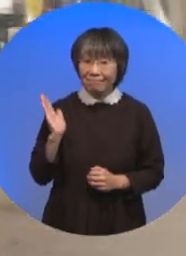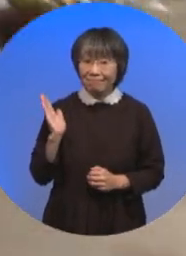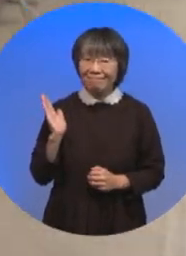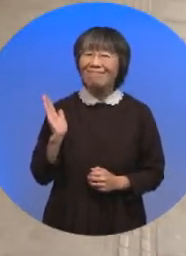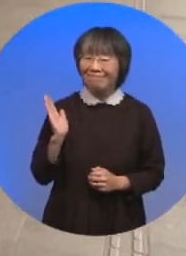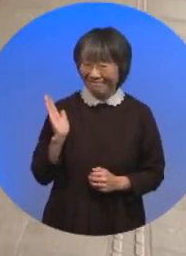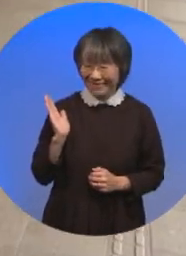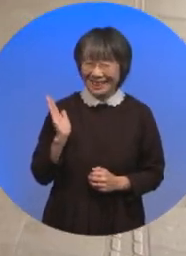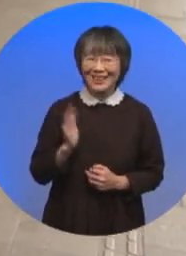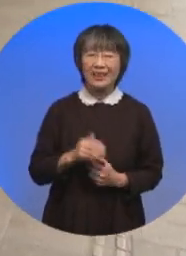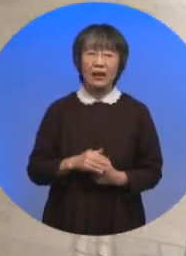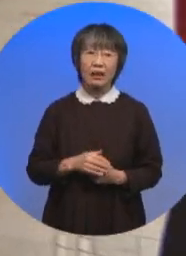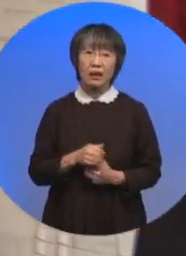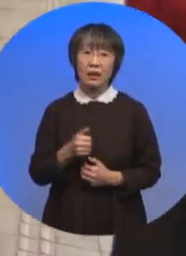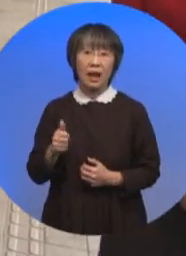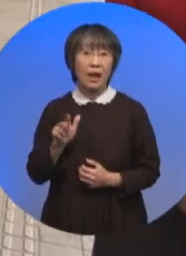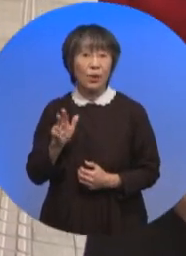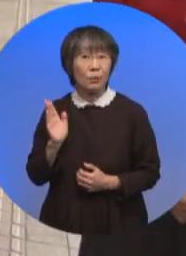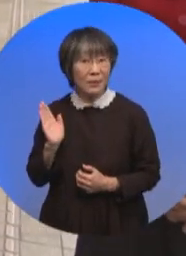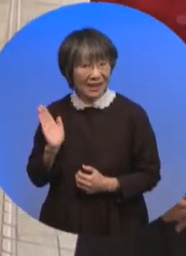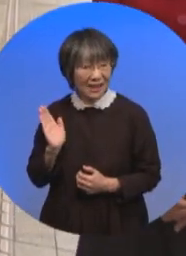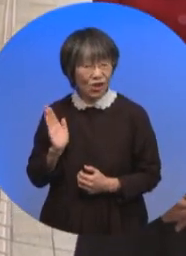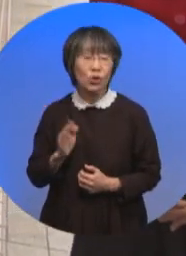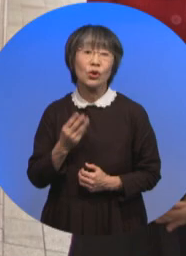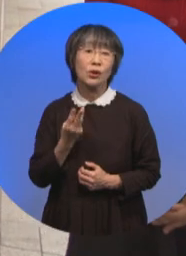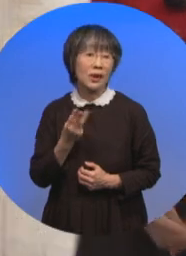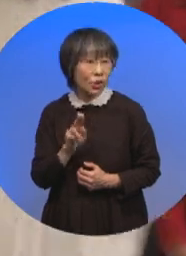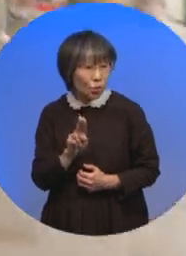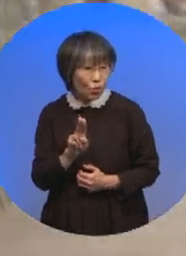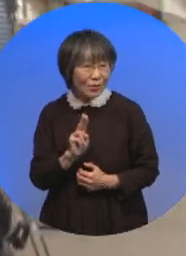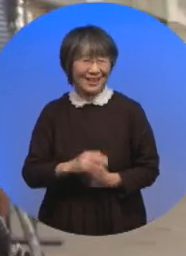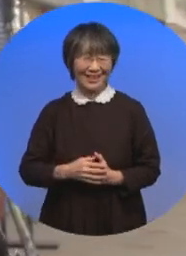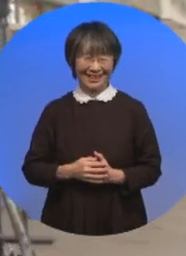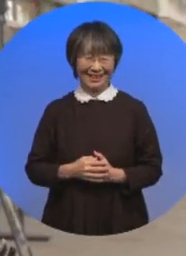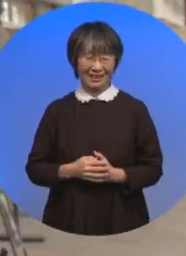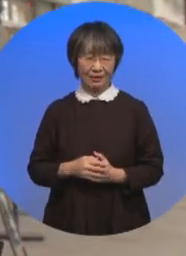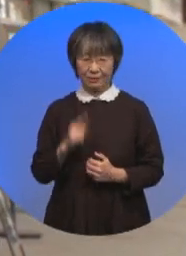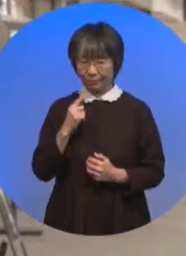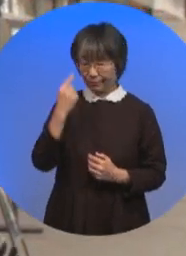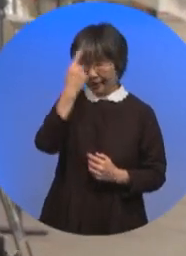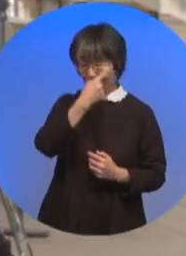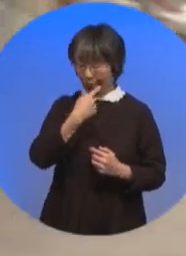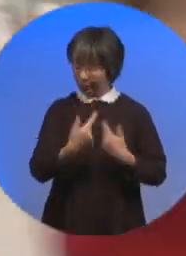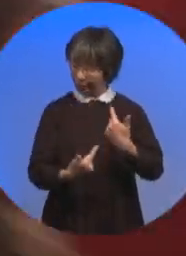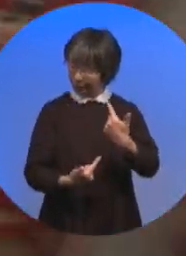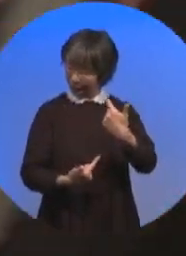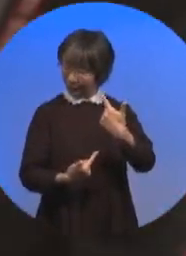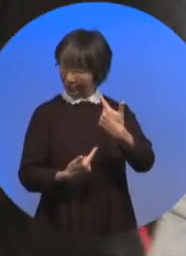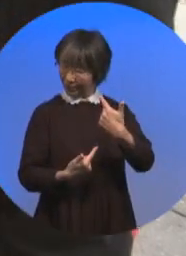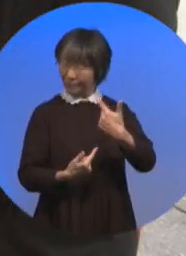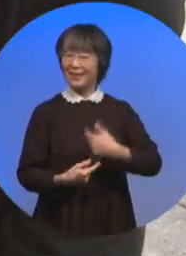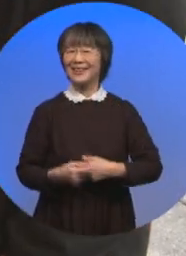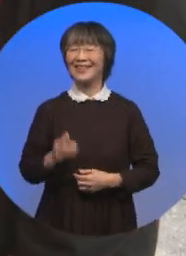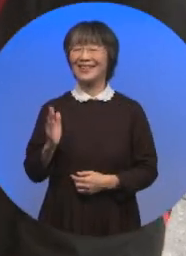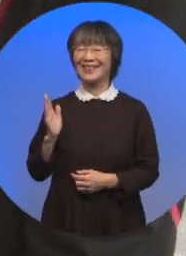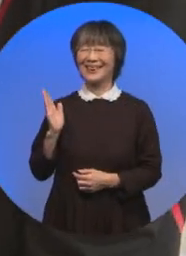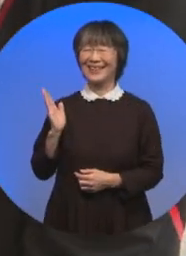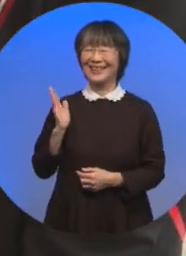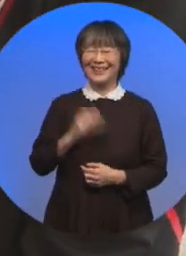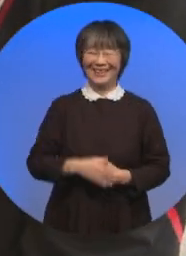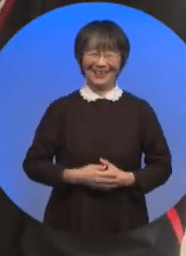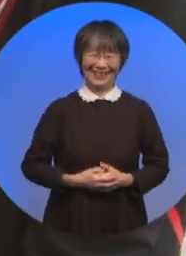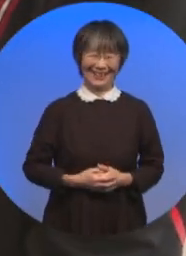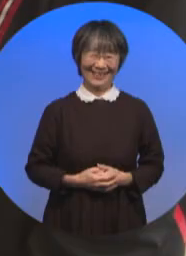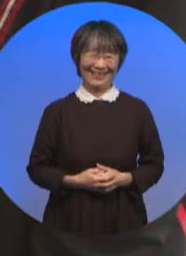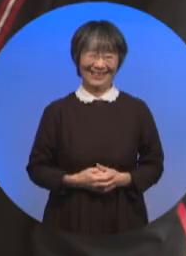カゴカブス所属、はい、ダルビッシュ有です。この角度をキープさせてください。 かなり限